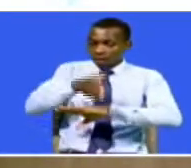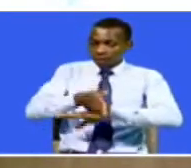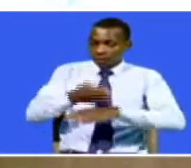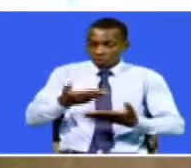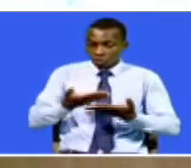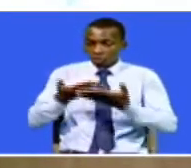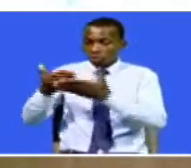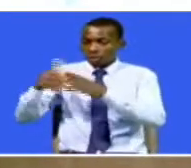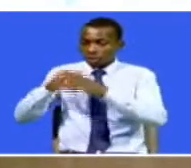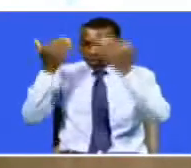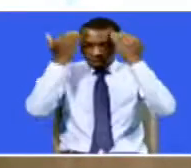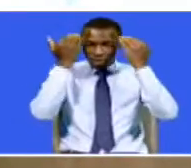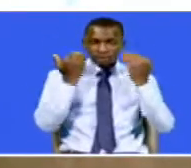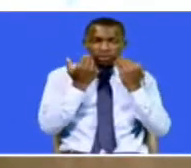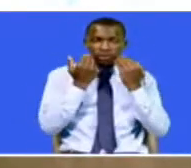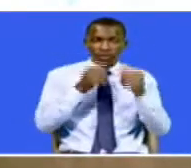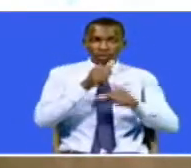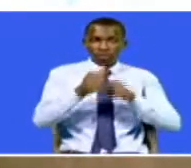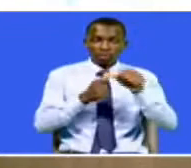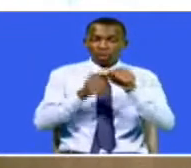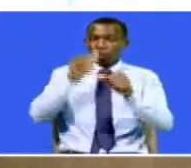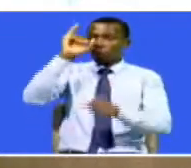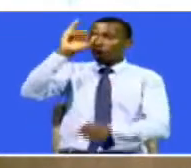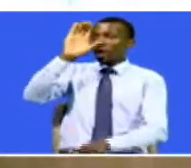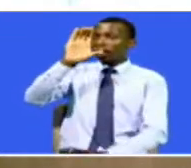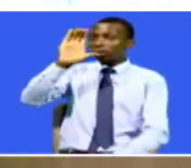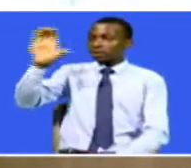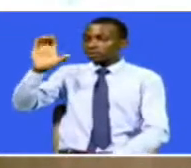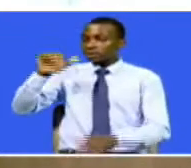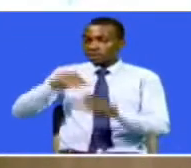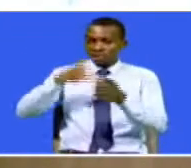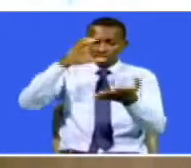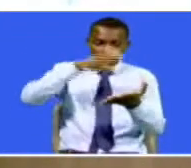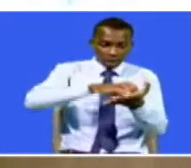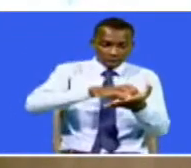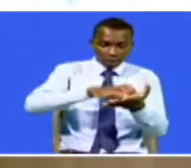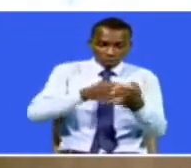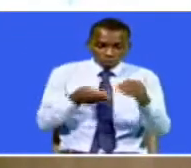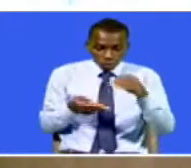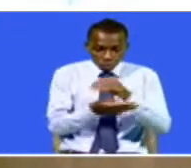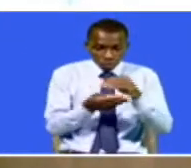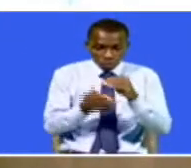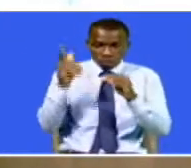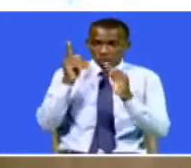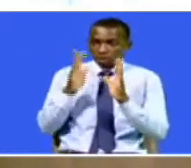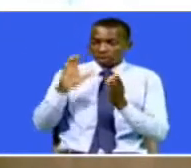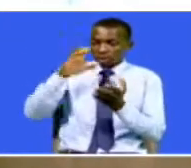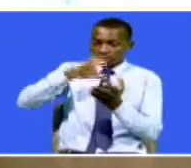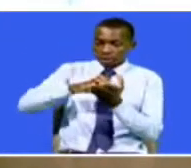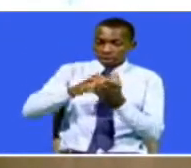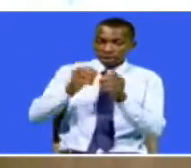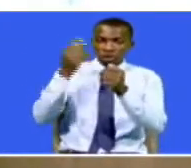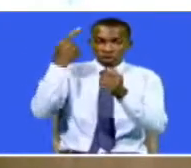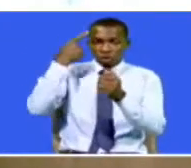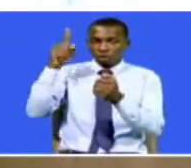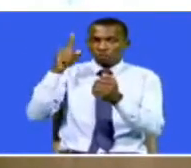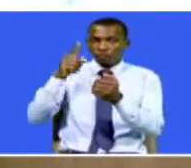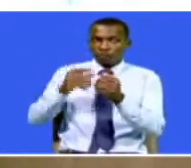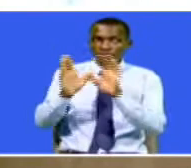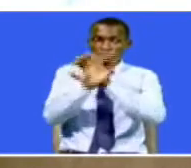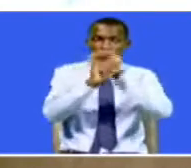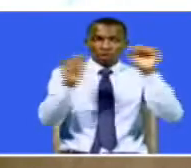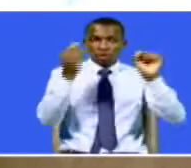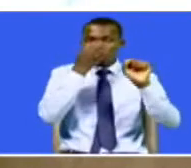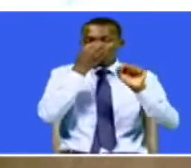ya mahakama ya kimataifa ya uhalifu ICC kwa tuhuma za kuwahonga mashahidi kwenye kesi ambayo ilimuandama William Ruto na